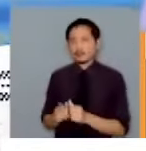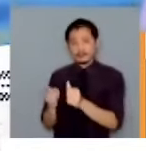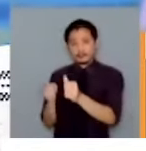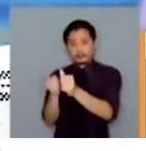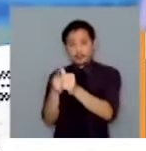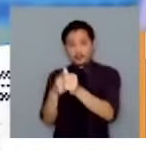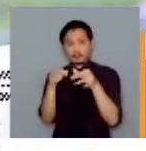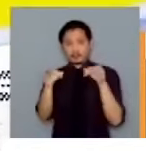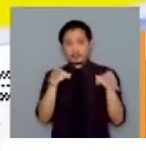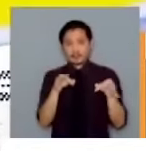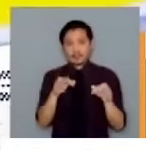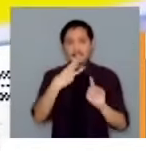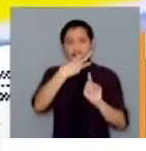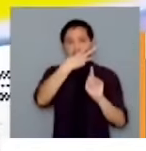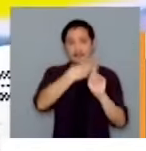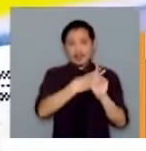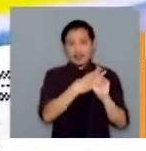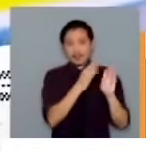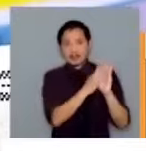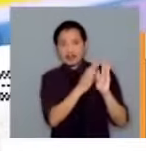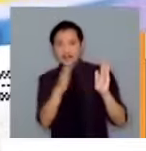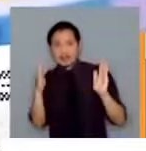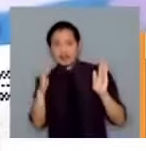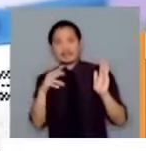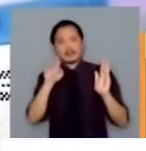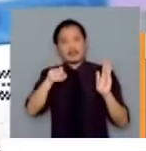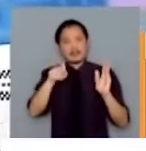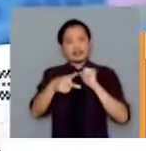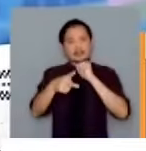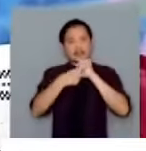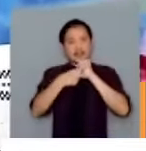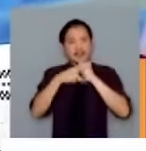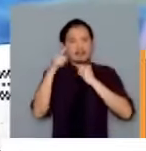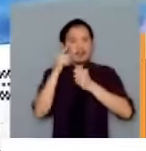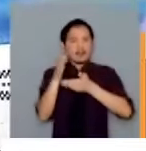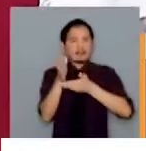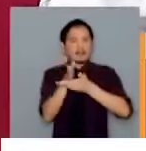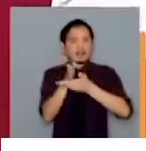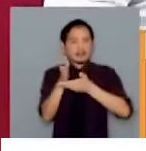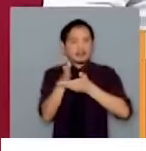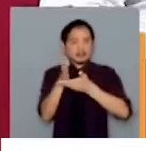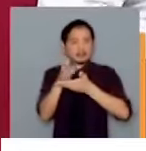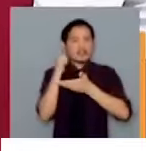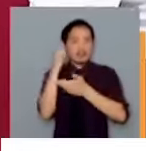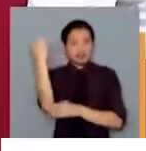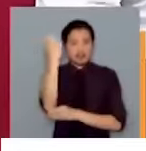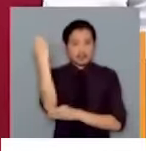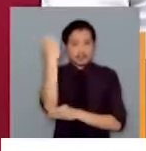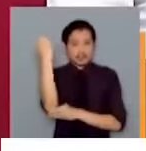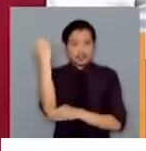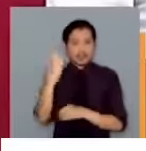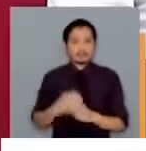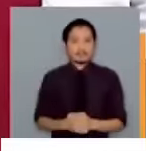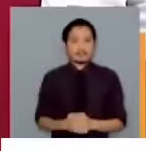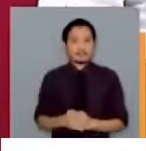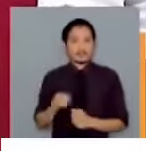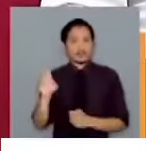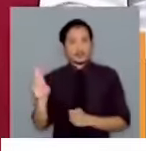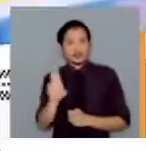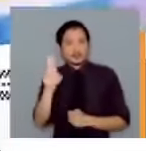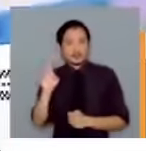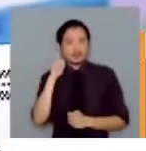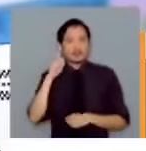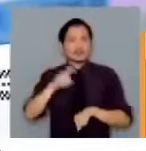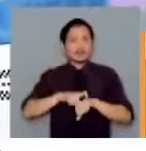no of your average monthly expenses para sa yung emergency funds. Right. No, ito yung gagamitin mo sa mga in times of emergencies tulad